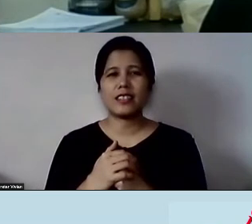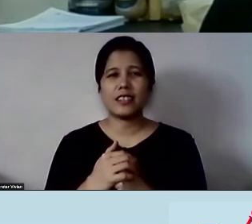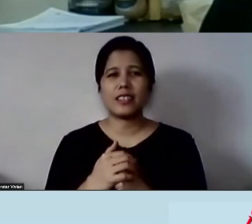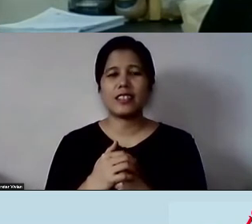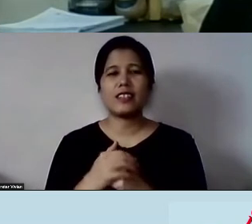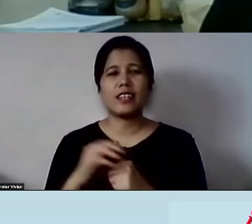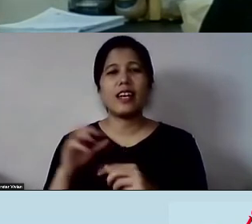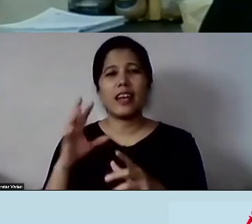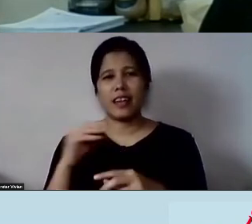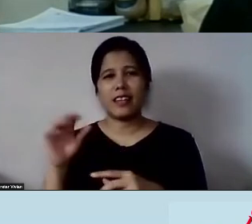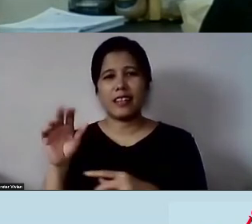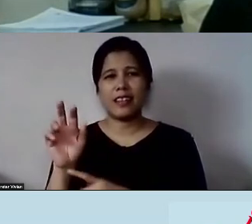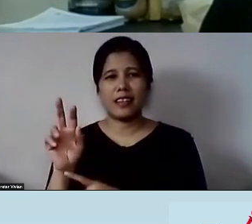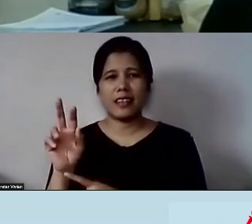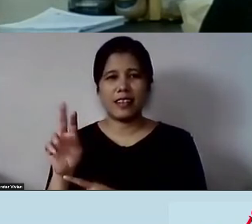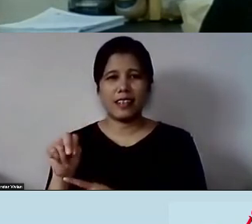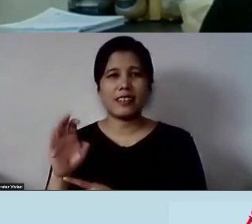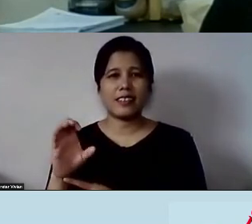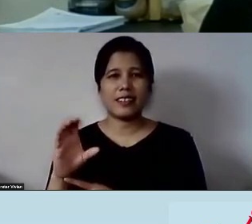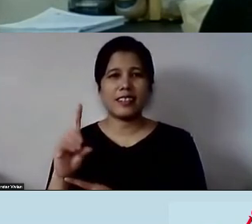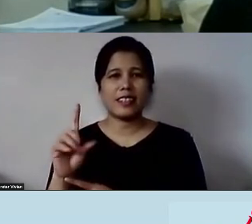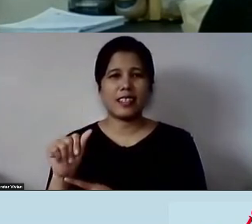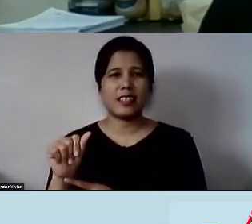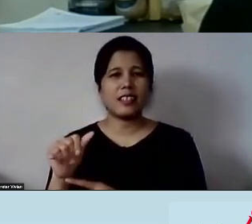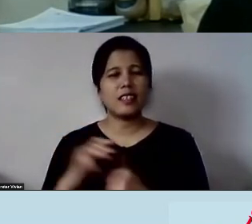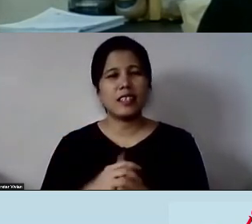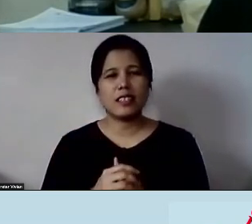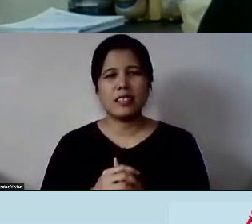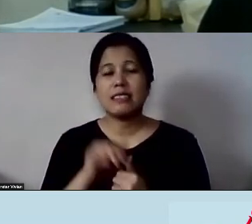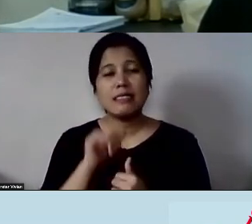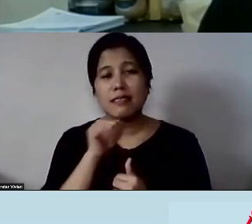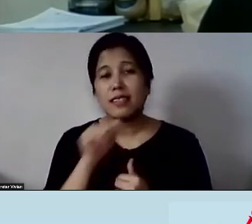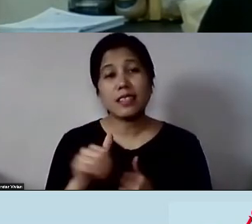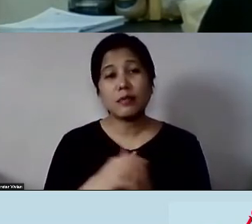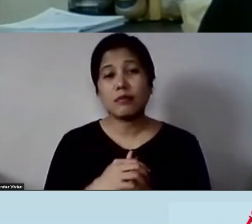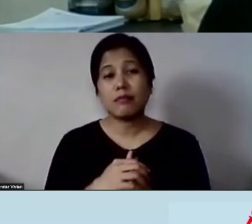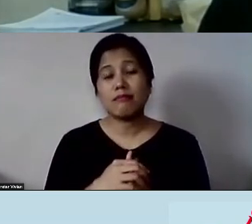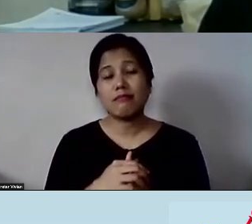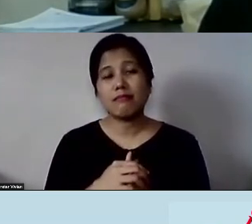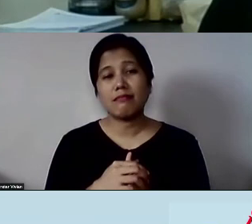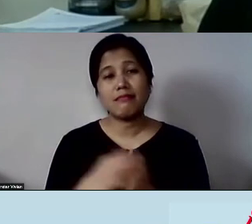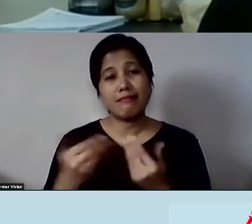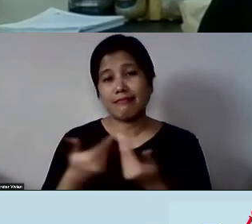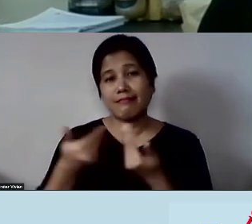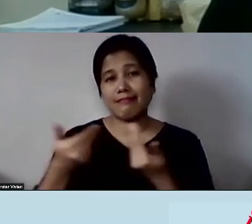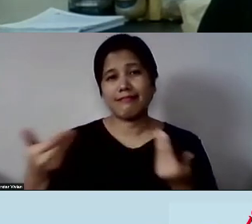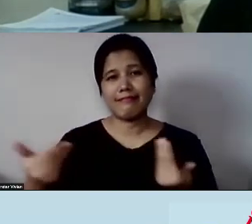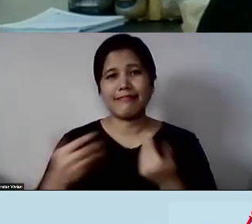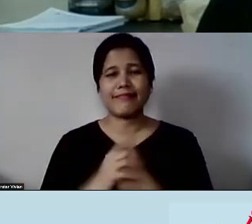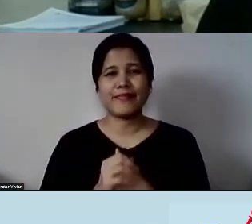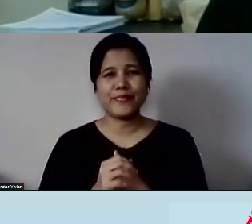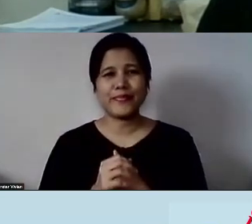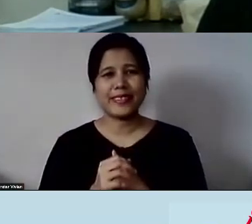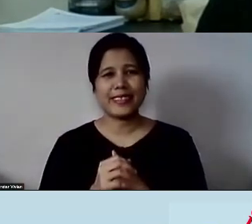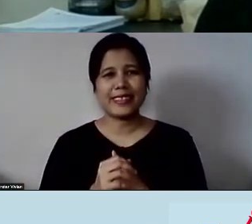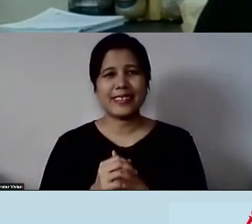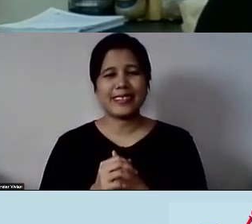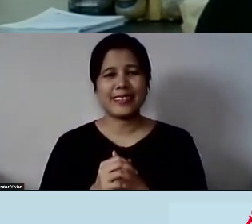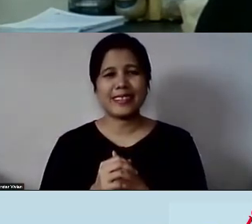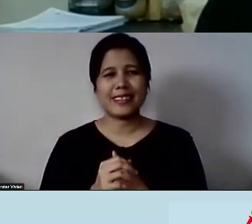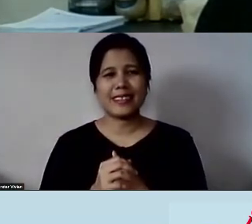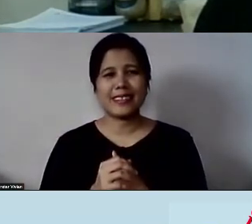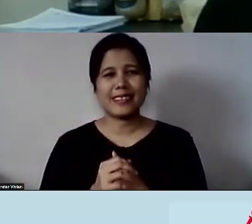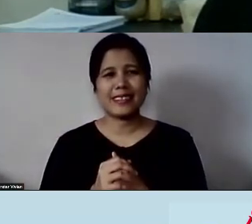NCDA. Kasi talagang hindi kami na-ignore. I just want to tell you, no. Oo. Yeah. So, wanna appreciate